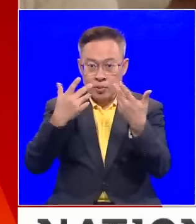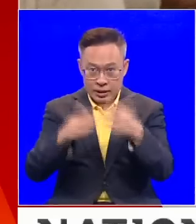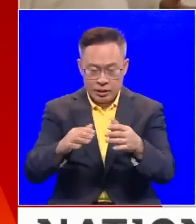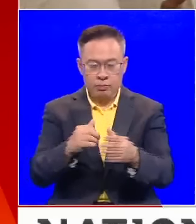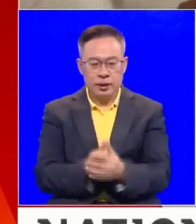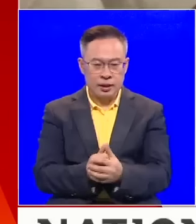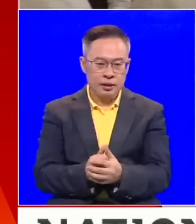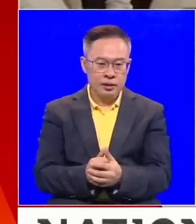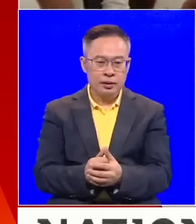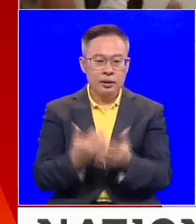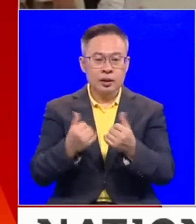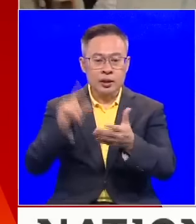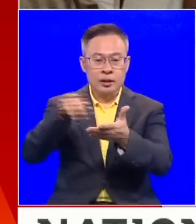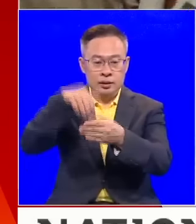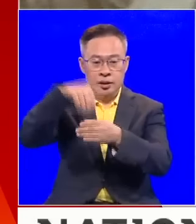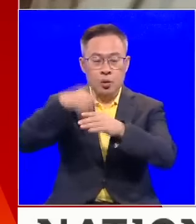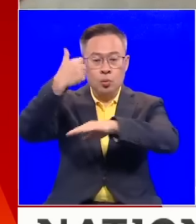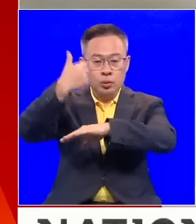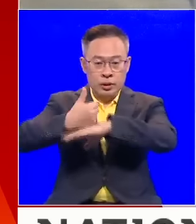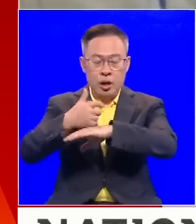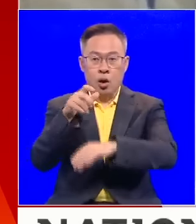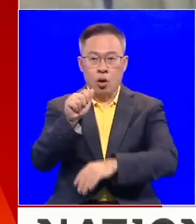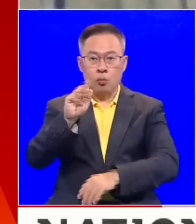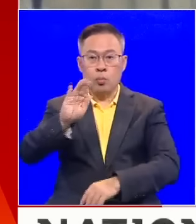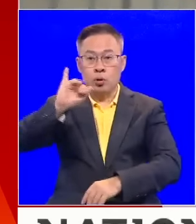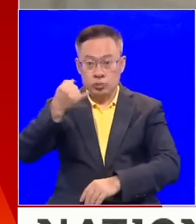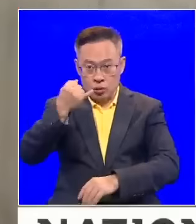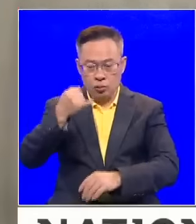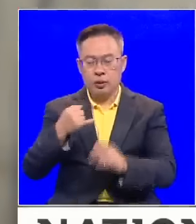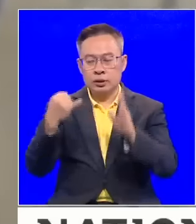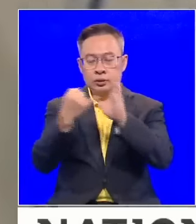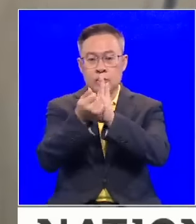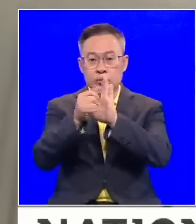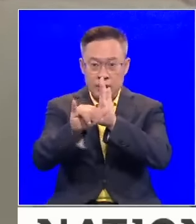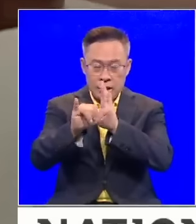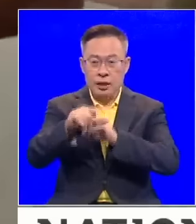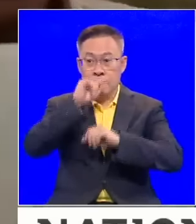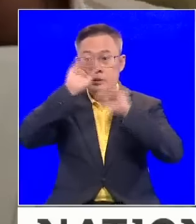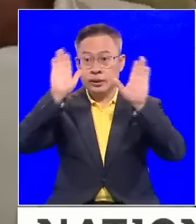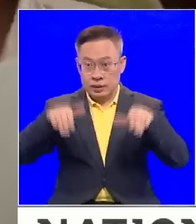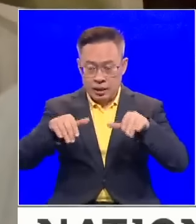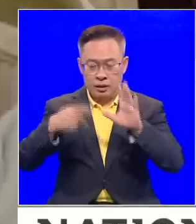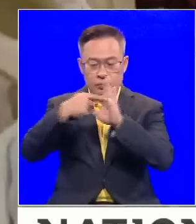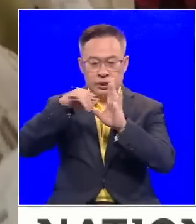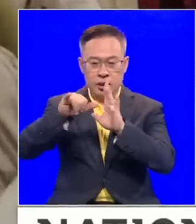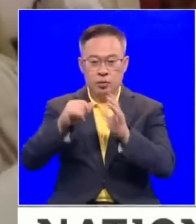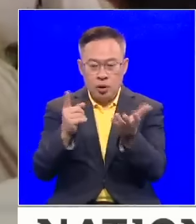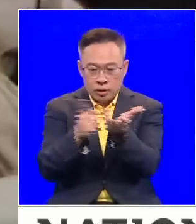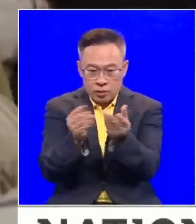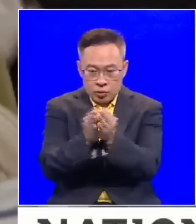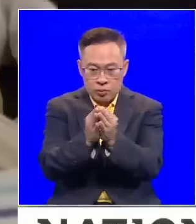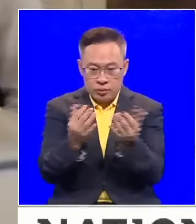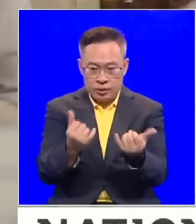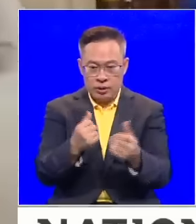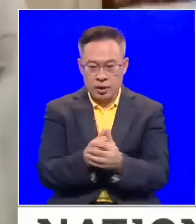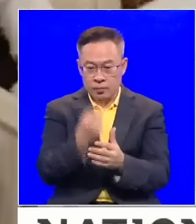นายกอบจ3จังหวัดเมื่อวันที่4ค่ะผลการนับคะแนนอย่างไม่เป็นทางการนะคะเอาที่จังหวัดพระน